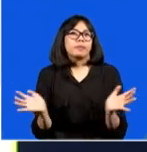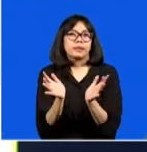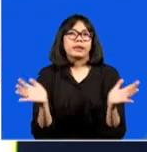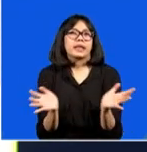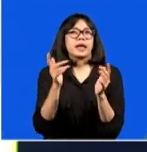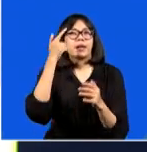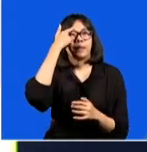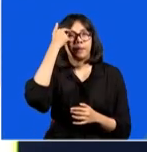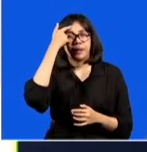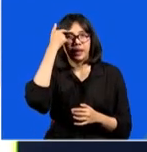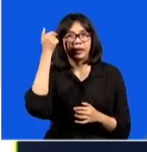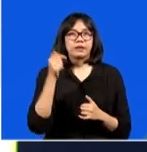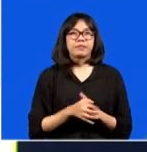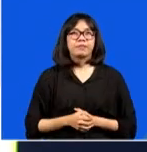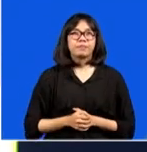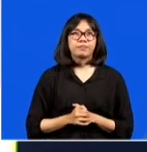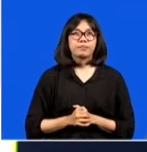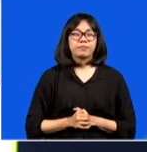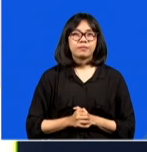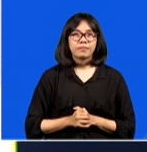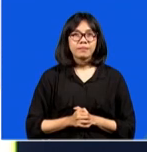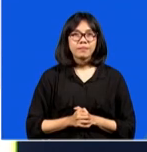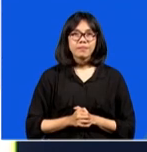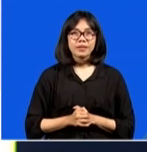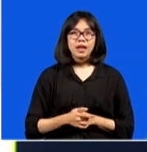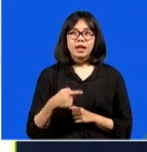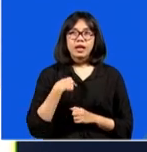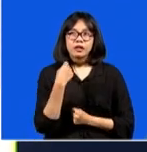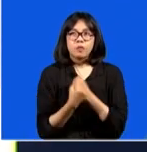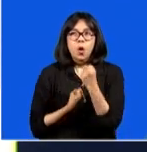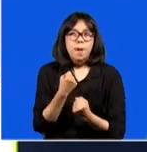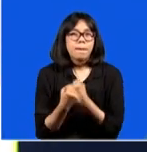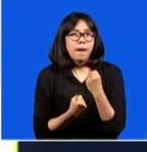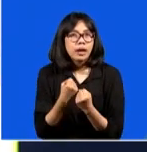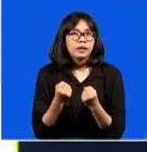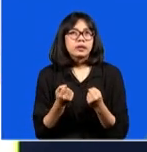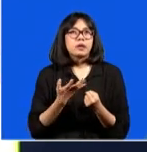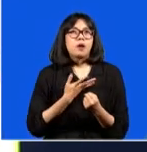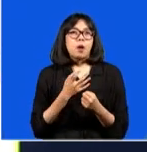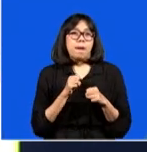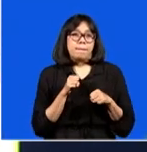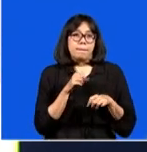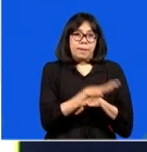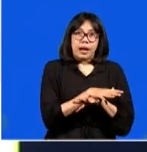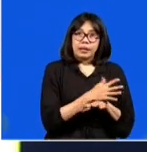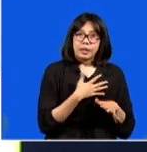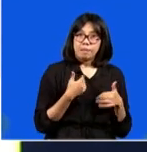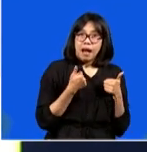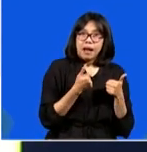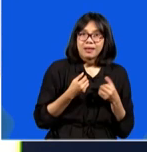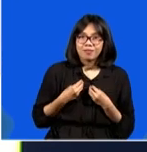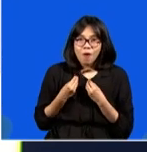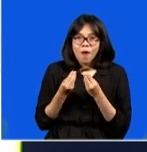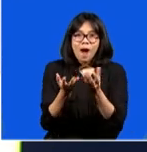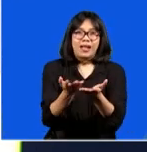ya apa yang sudah saya lakukan Saya ingin berbagi praktek baik dan terus berkolaborasi bersama